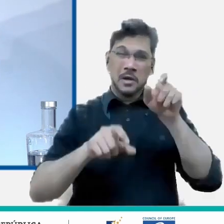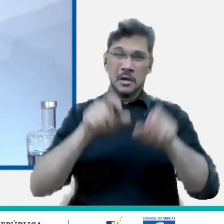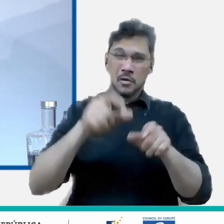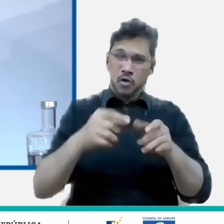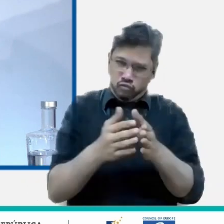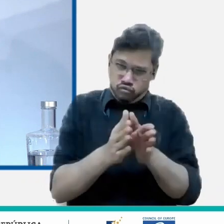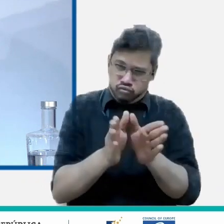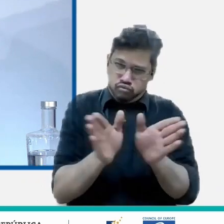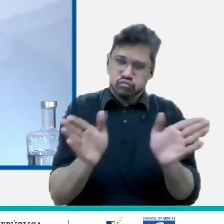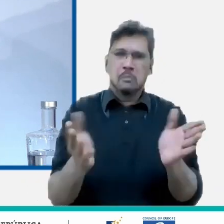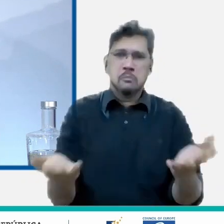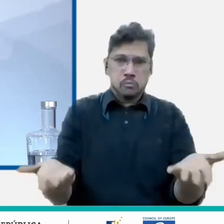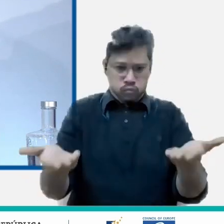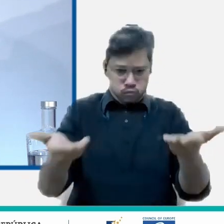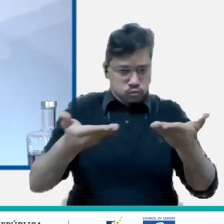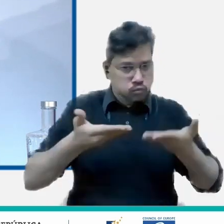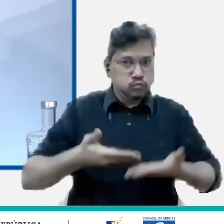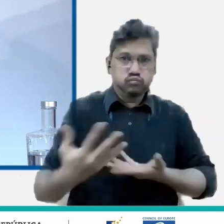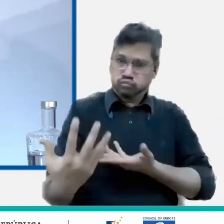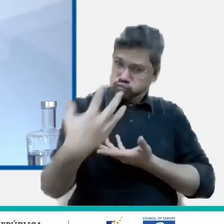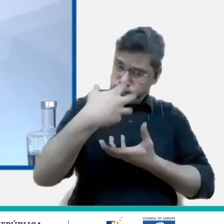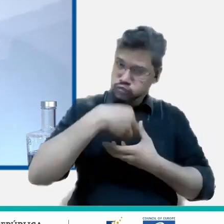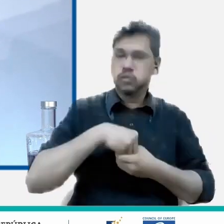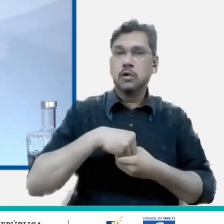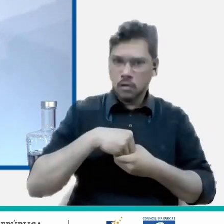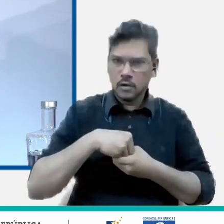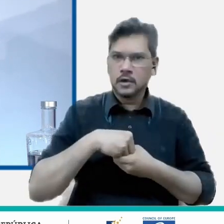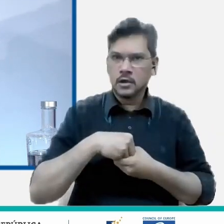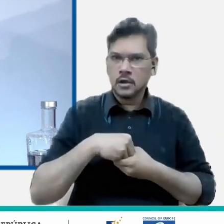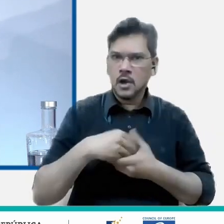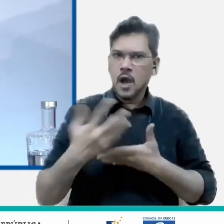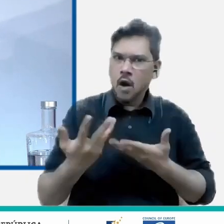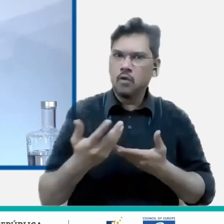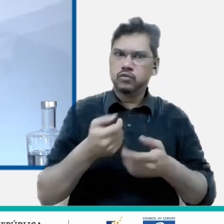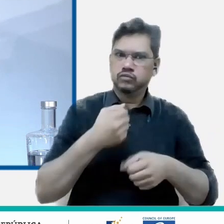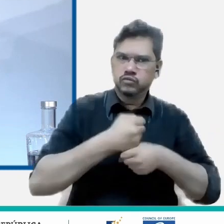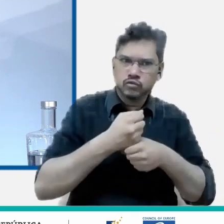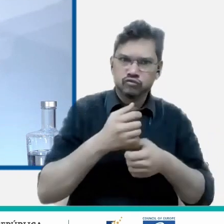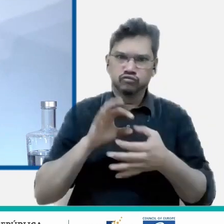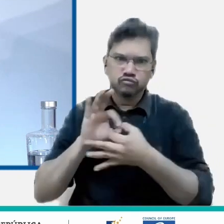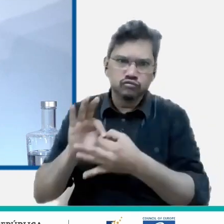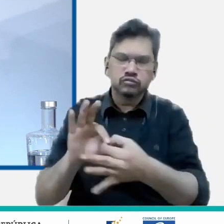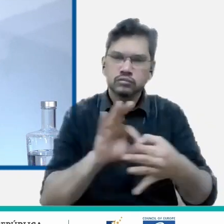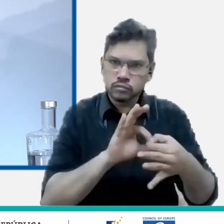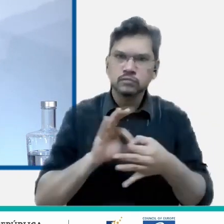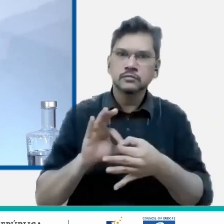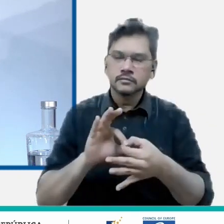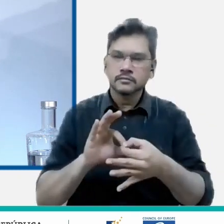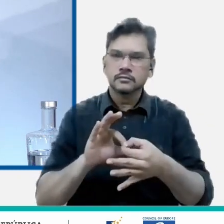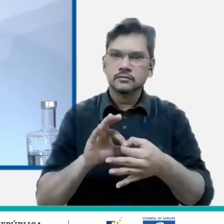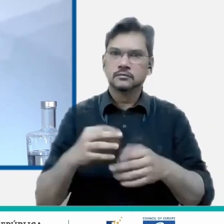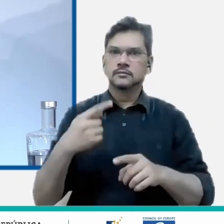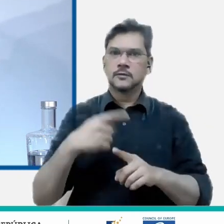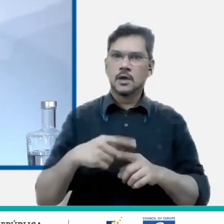принятия нормативных актов, правительством было принято политическое решение о принятии концепции комплексной защиты населения и территории от